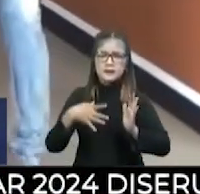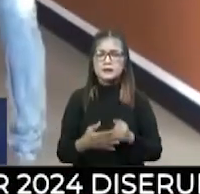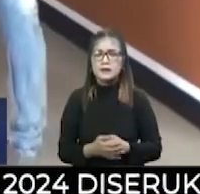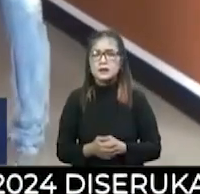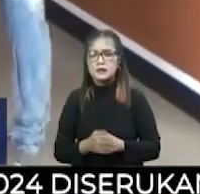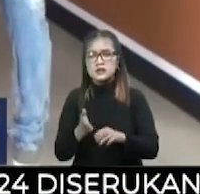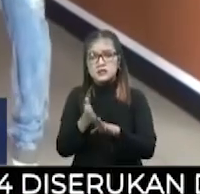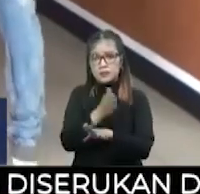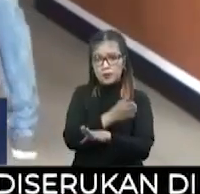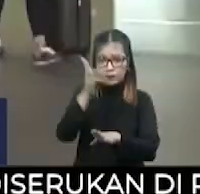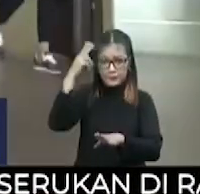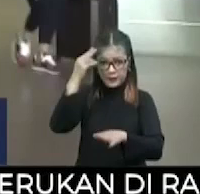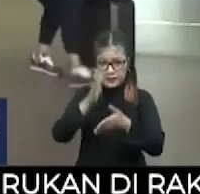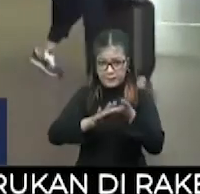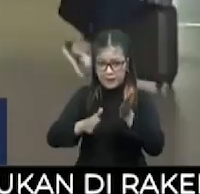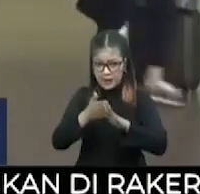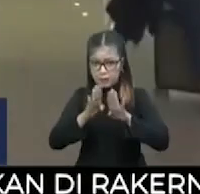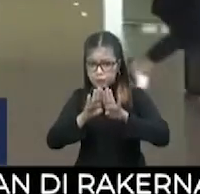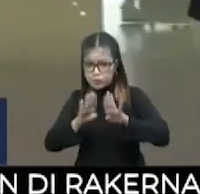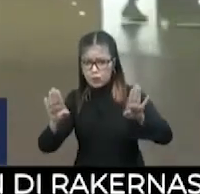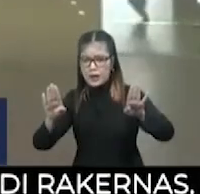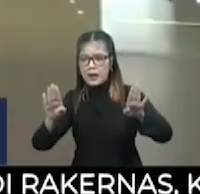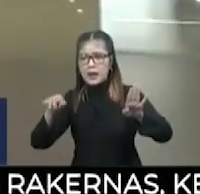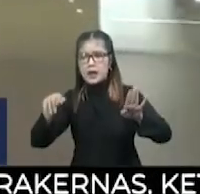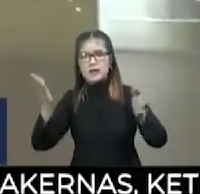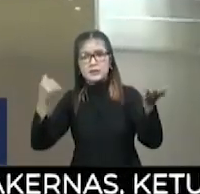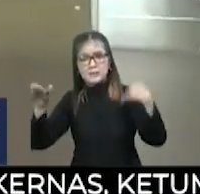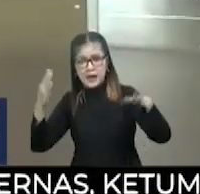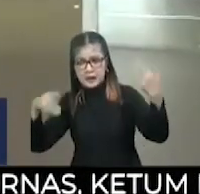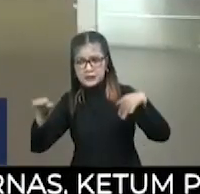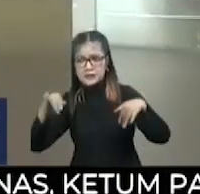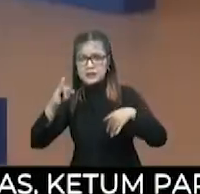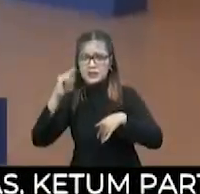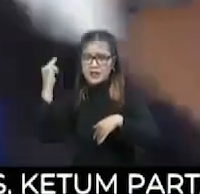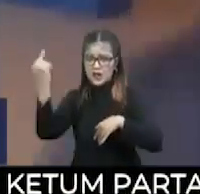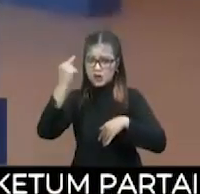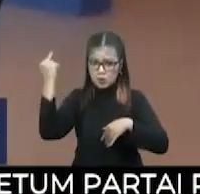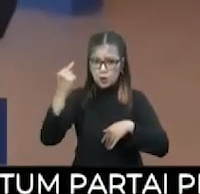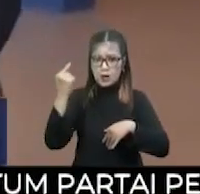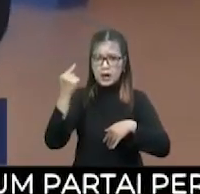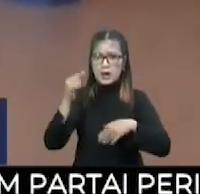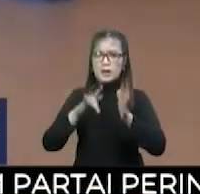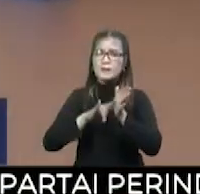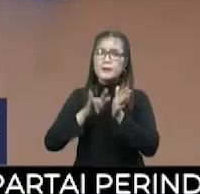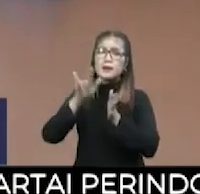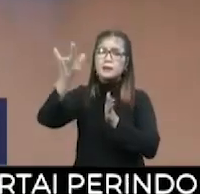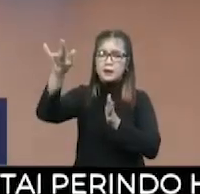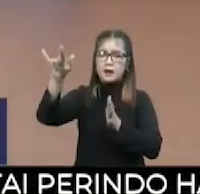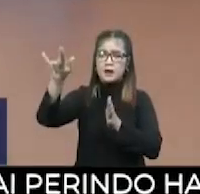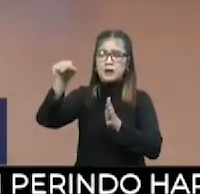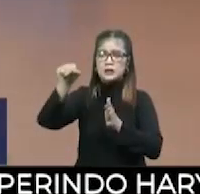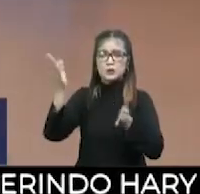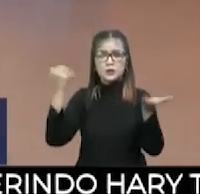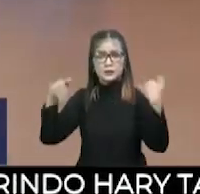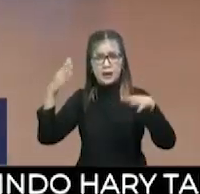Sebelumnya, pemerintah pernah membuka pintu masuk bagi turis asing ke Bali dengan membuka penerbangan internasional di Bandara Internasional Ngurah Rai Bali 14 Oktober